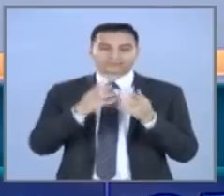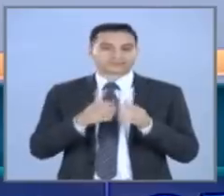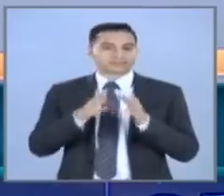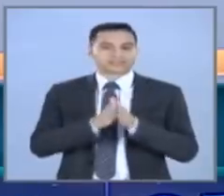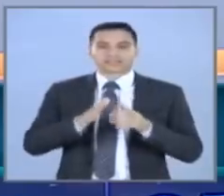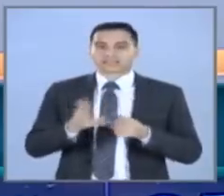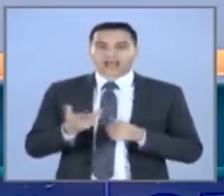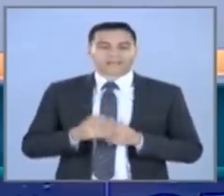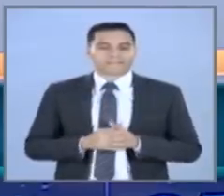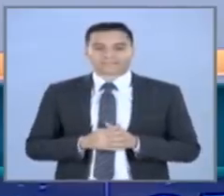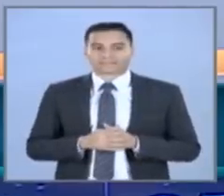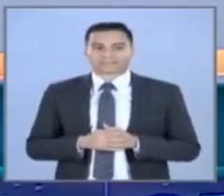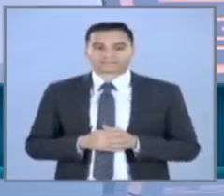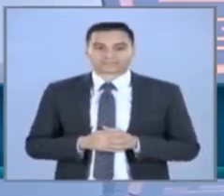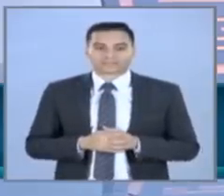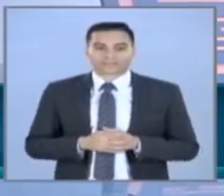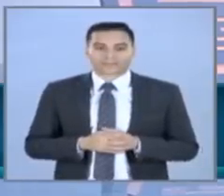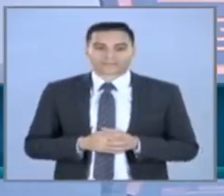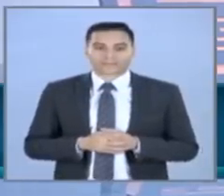2000 على 5 يساوي كام؟